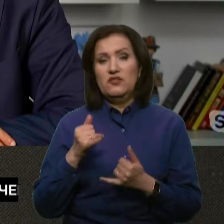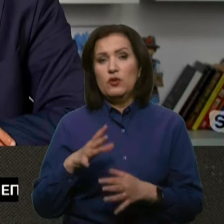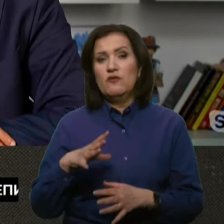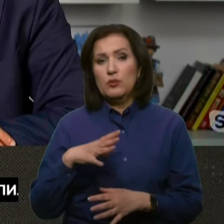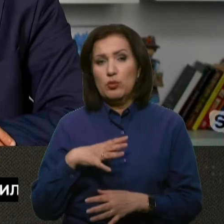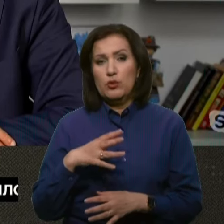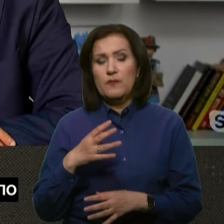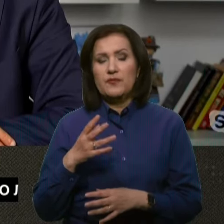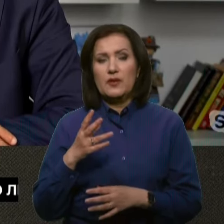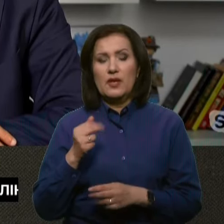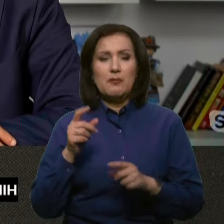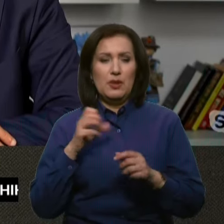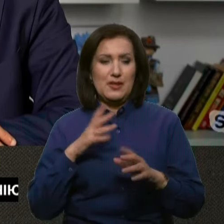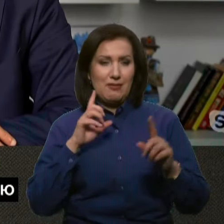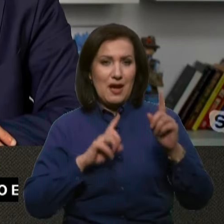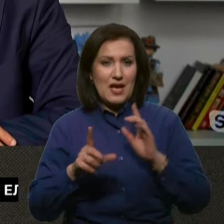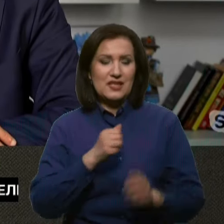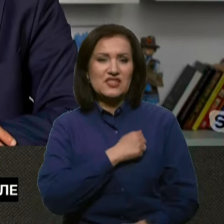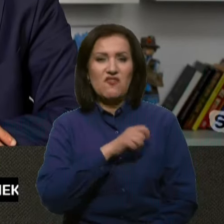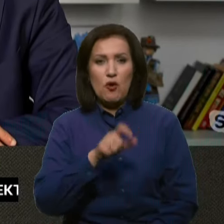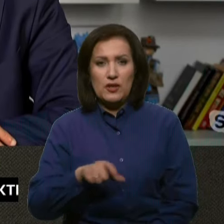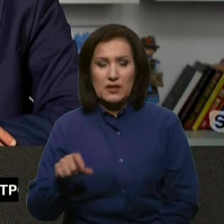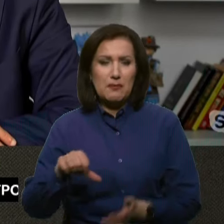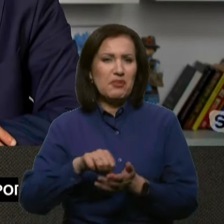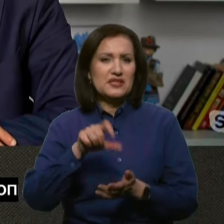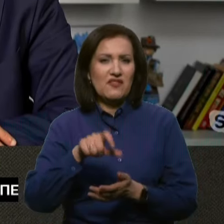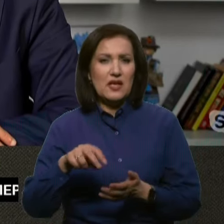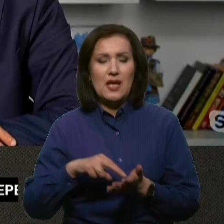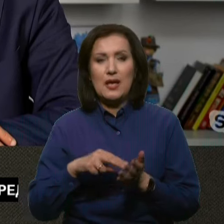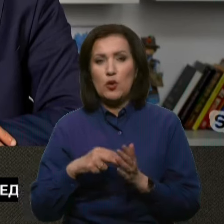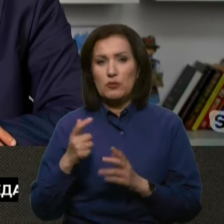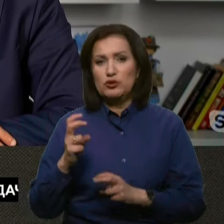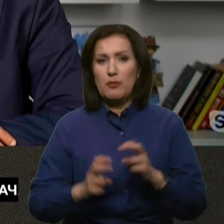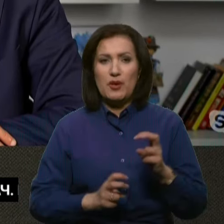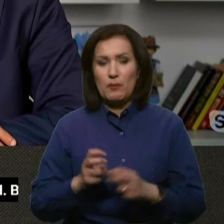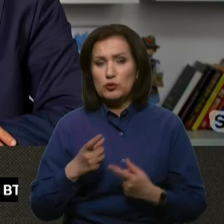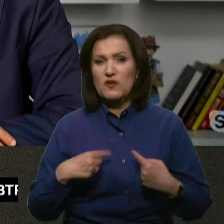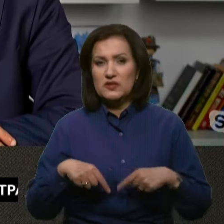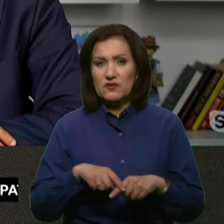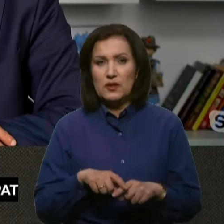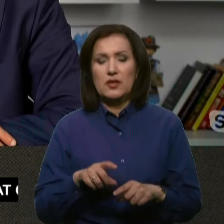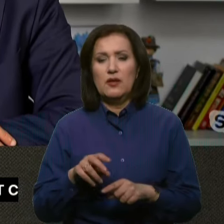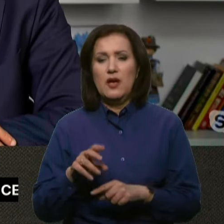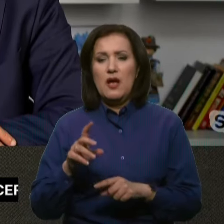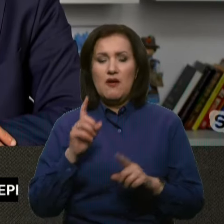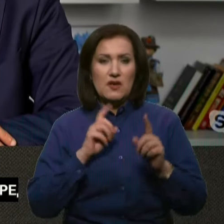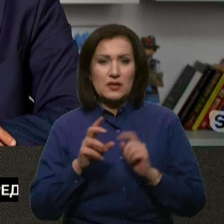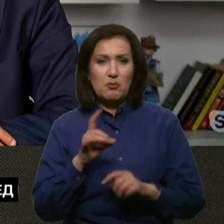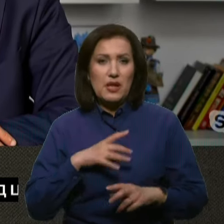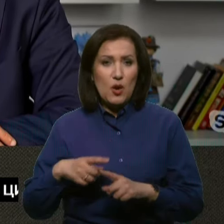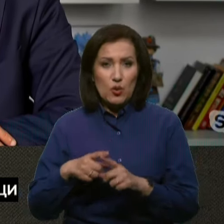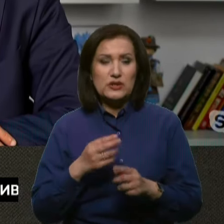адбыў адмысловую нараду з ваеннымі і з прадстаўнікамі эканамічнага прамысловага сектара ўраду Беларусі,